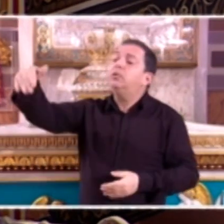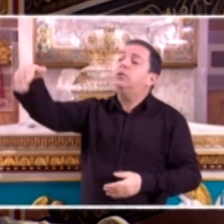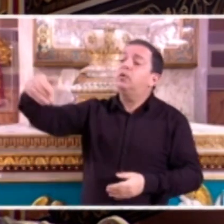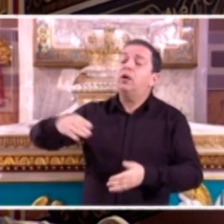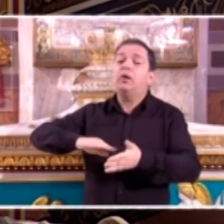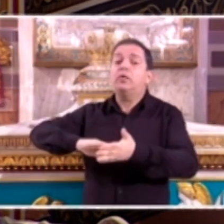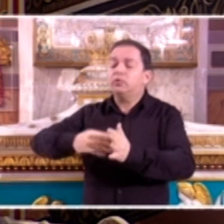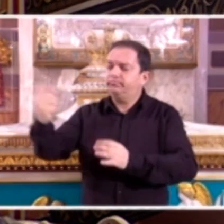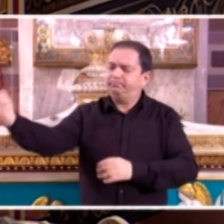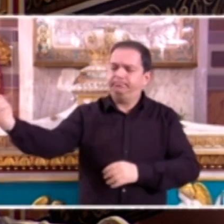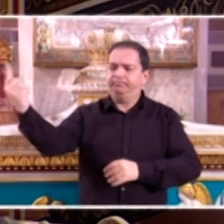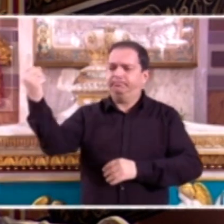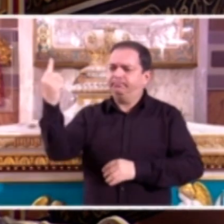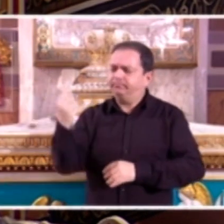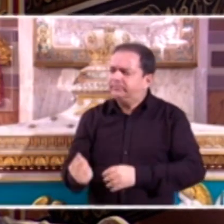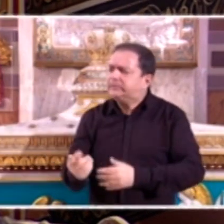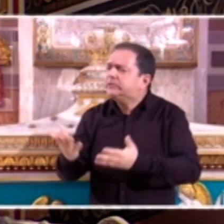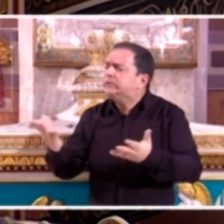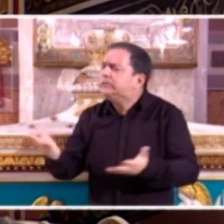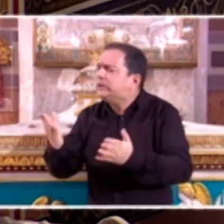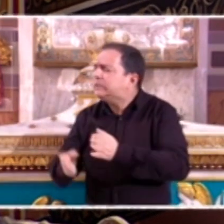προσκαλεσάμενος ένα των παιδών